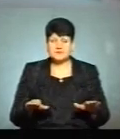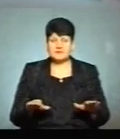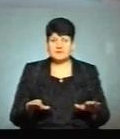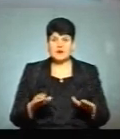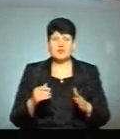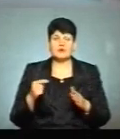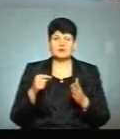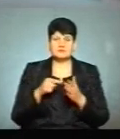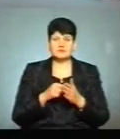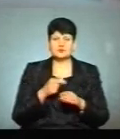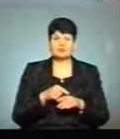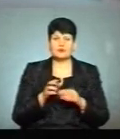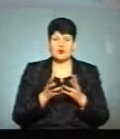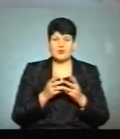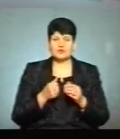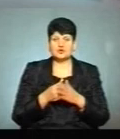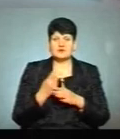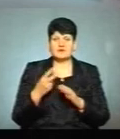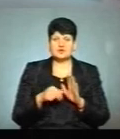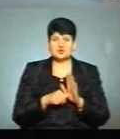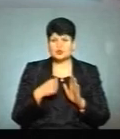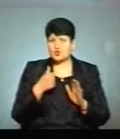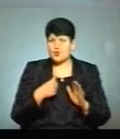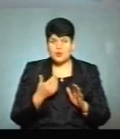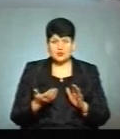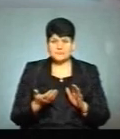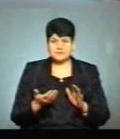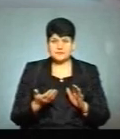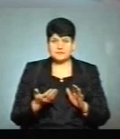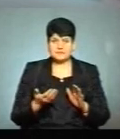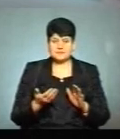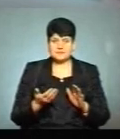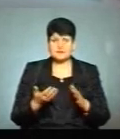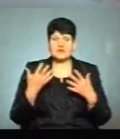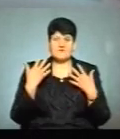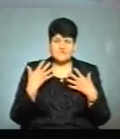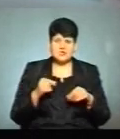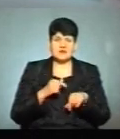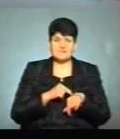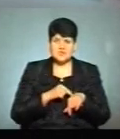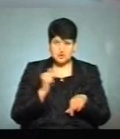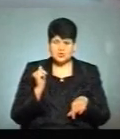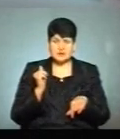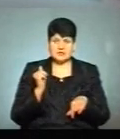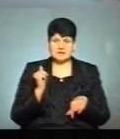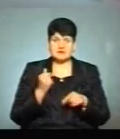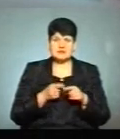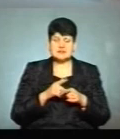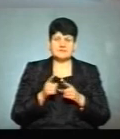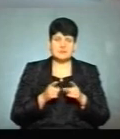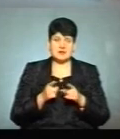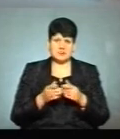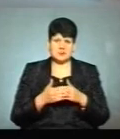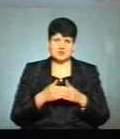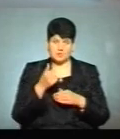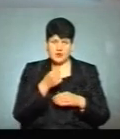стратегія розрахована до 26-го року, але вже відчутні самі ці, то найближчим роками